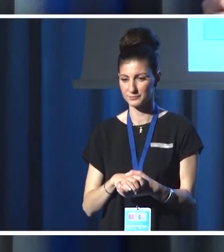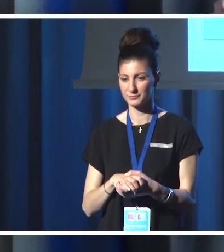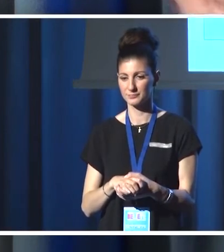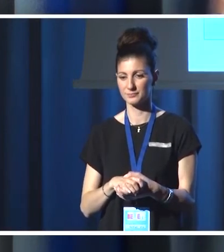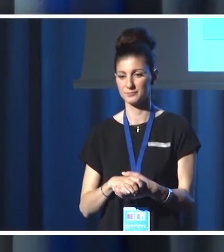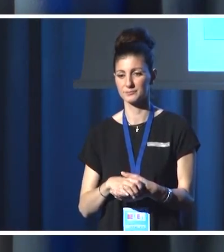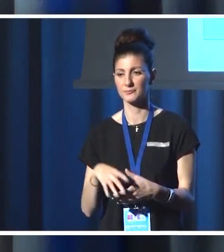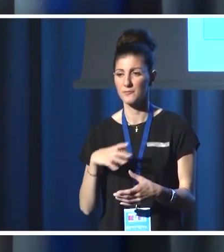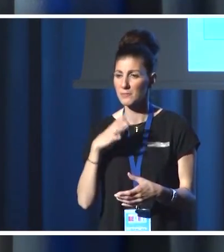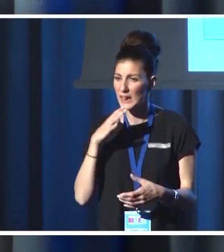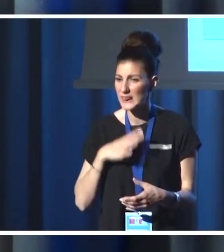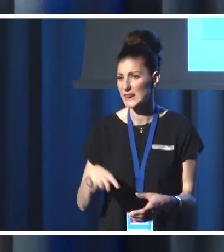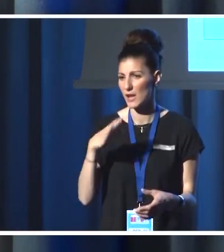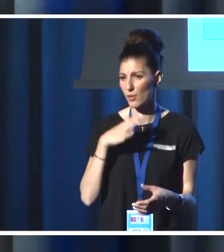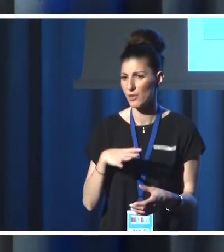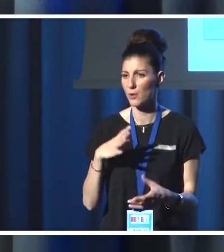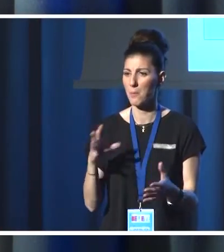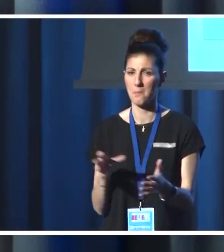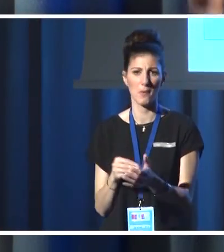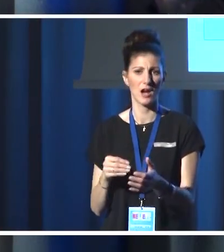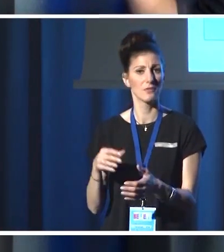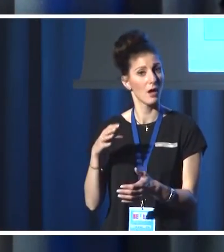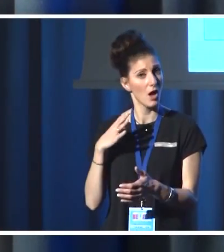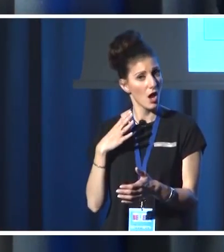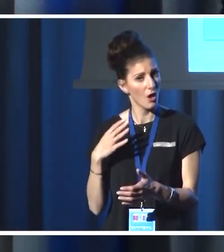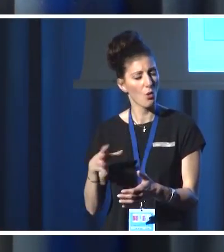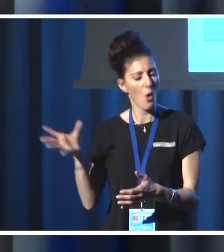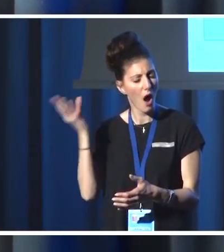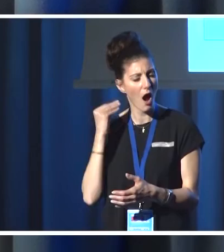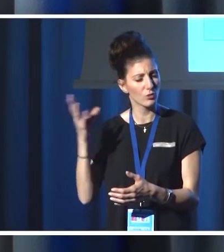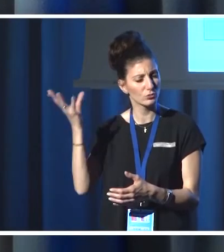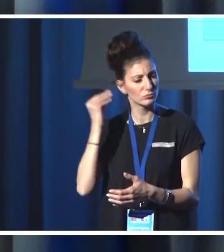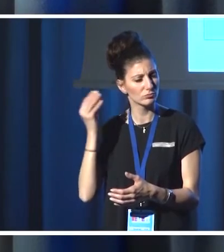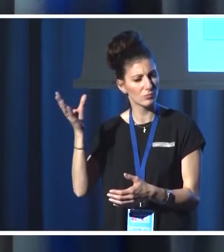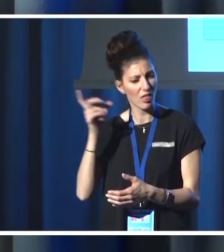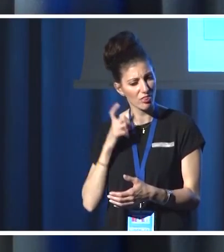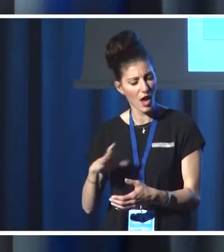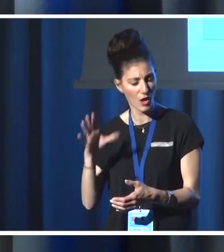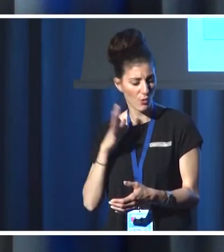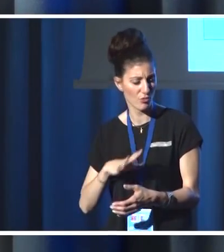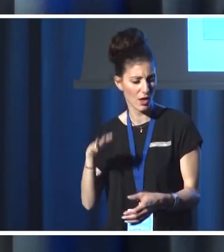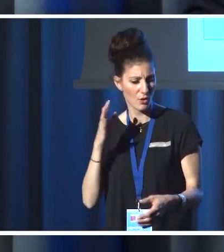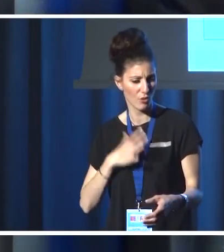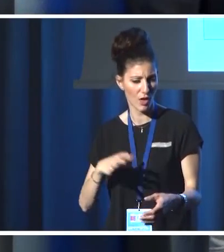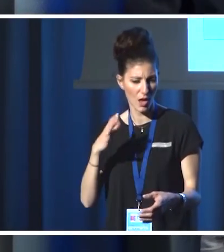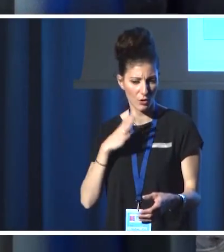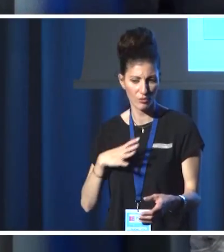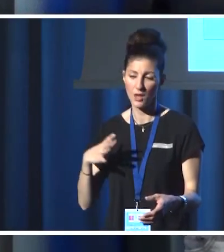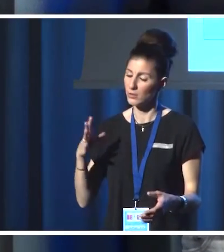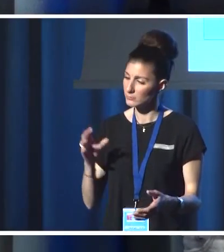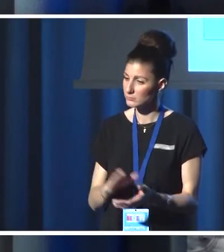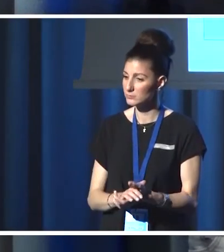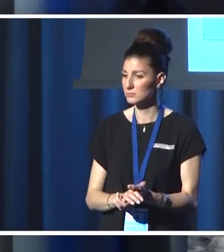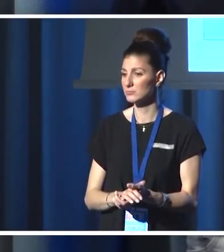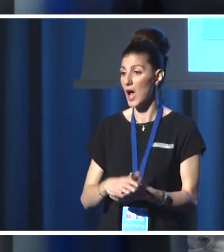συζητήσεις που μου λέγανε θέλω να ασχοληθώ με τα λήξη το πλαγιάς θα θελα να μάθω τώρα αυτή που θα πετάγανε με αλεξίου πλαγιάς θα